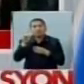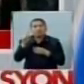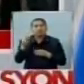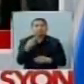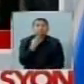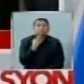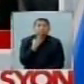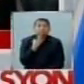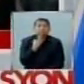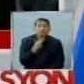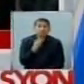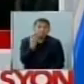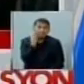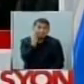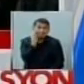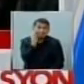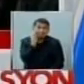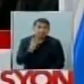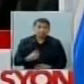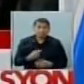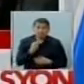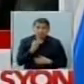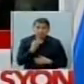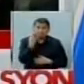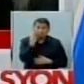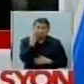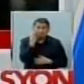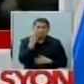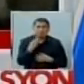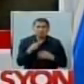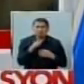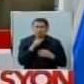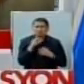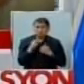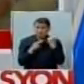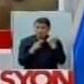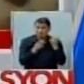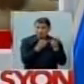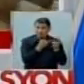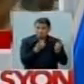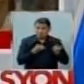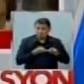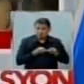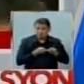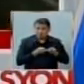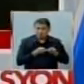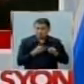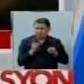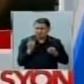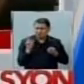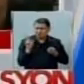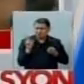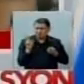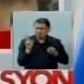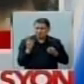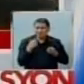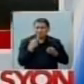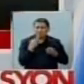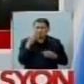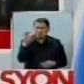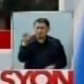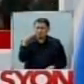doon sa kanyang lugar ay yung diyan sa anong tawag diyan, emergency